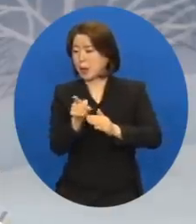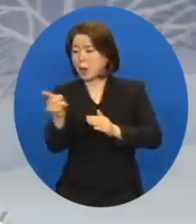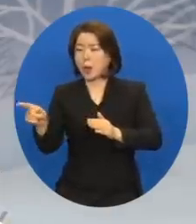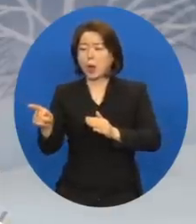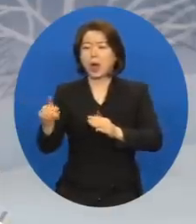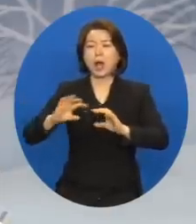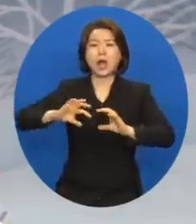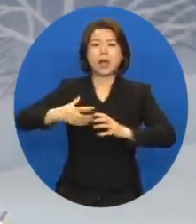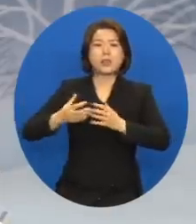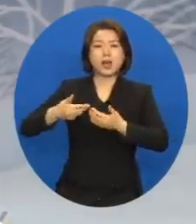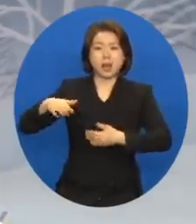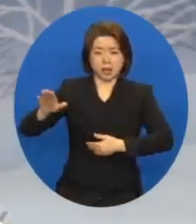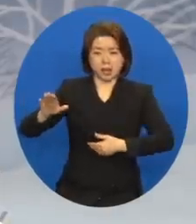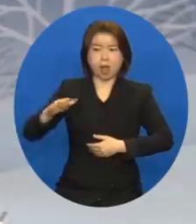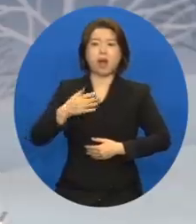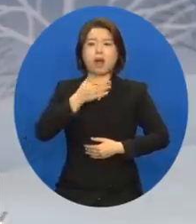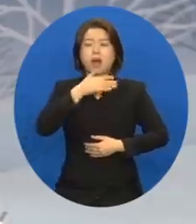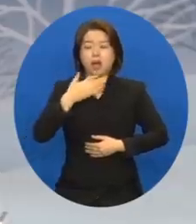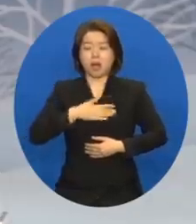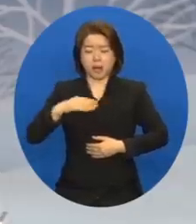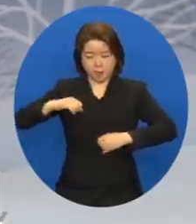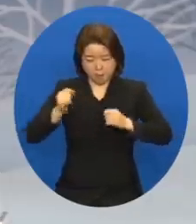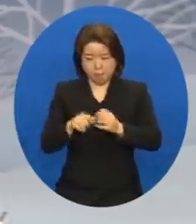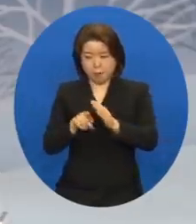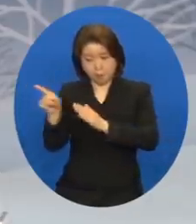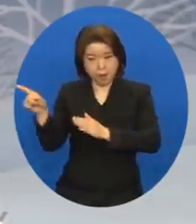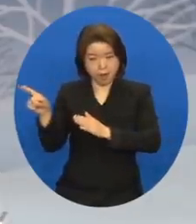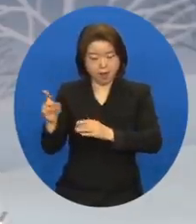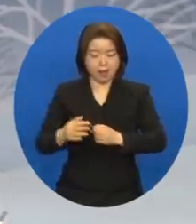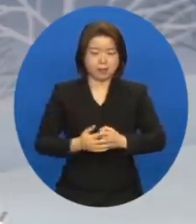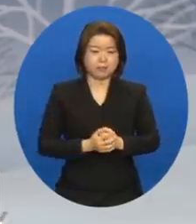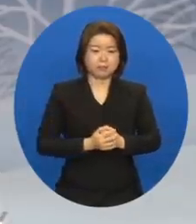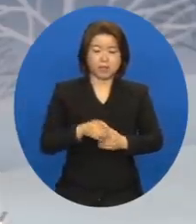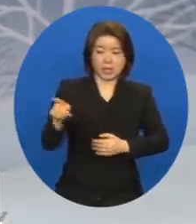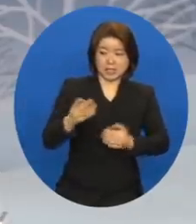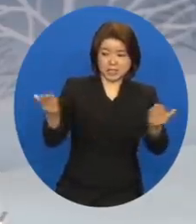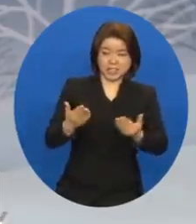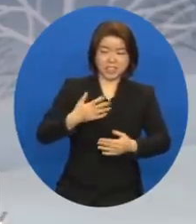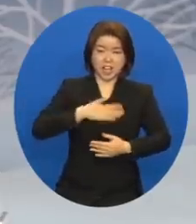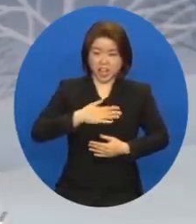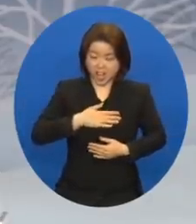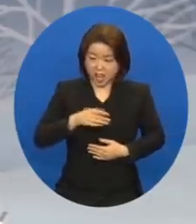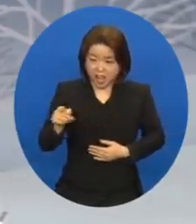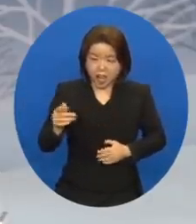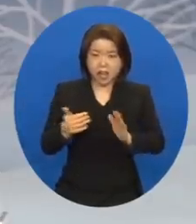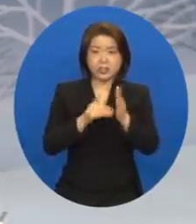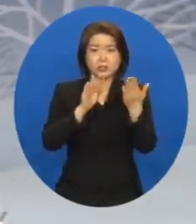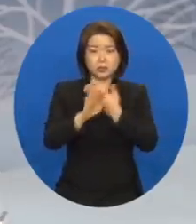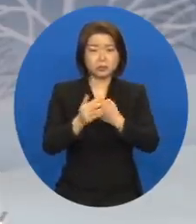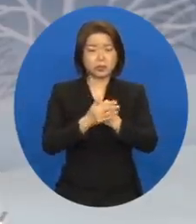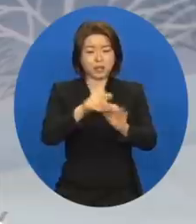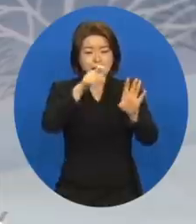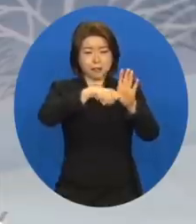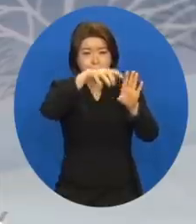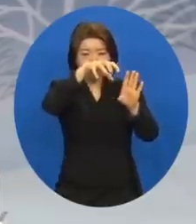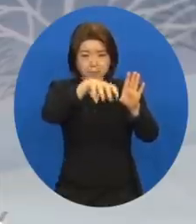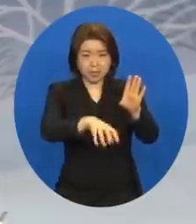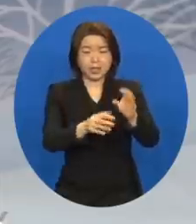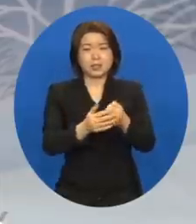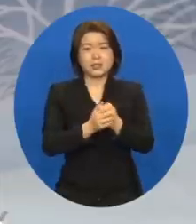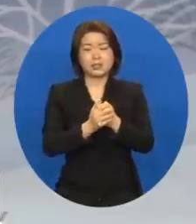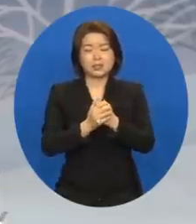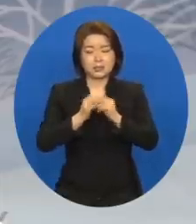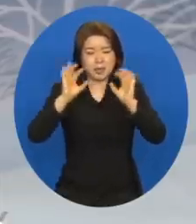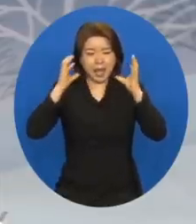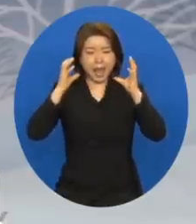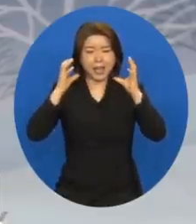받고 돌아가 버립니다. 헤롯이 그 일을 알고 난 다음에 그가 베들레헴의 그